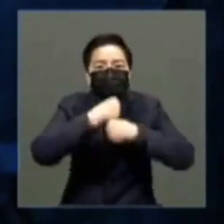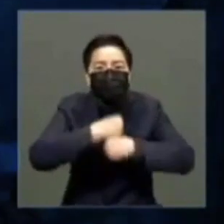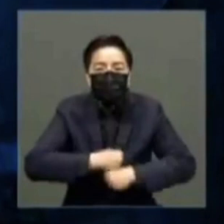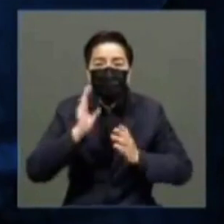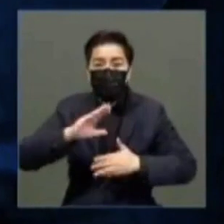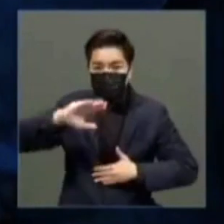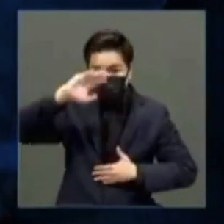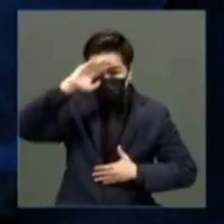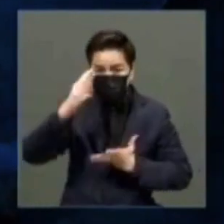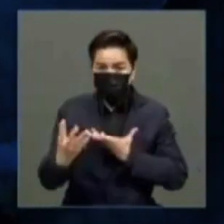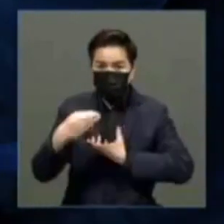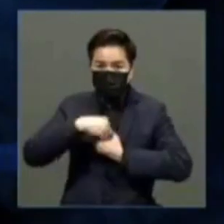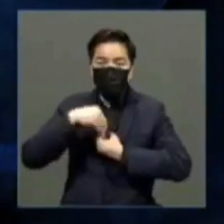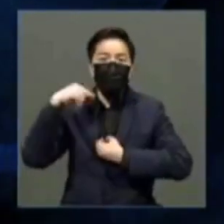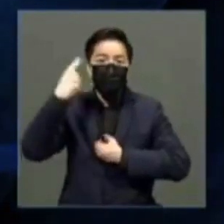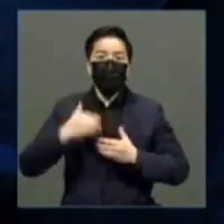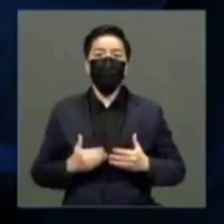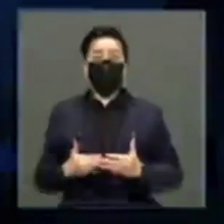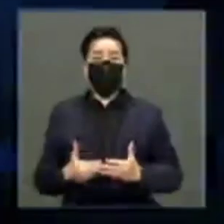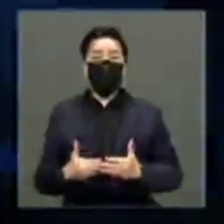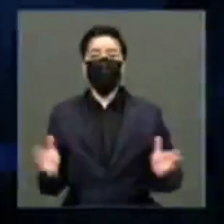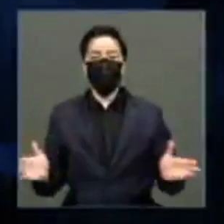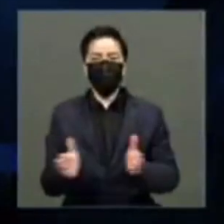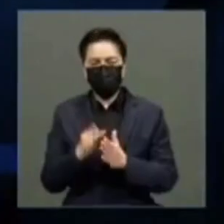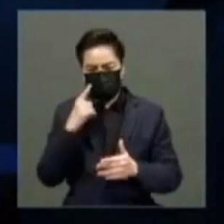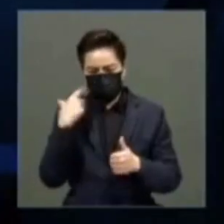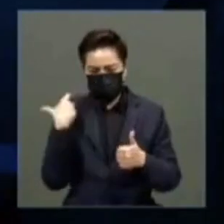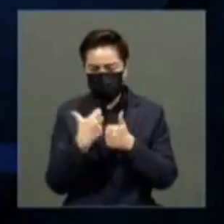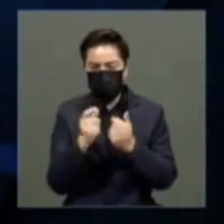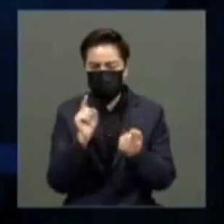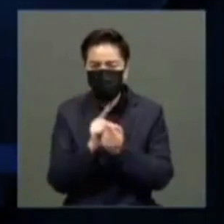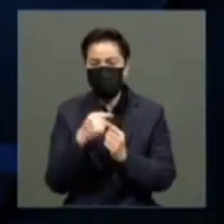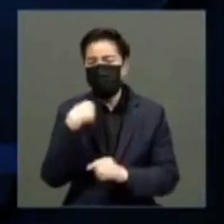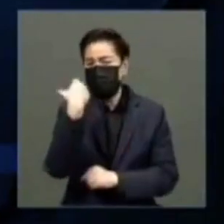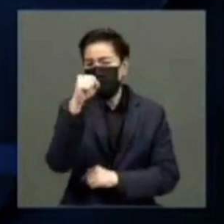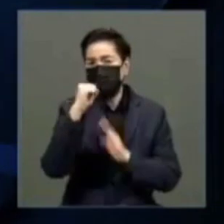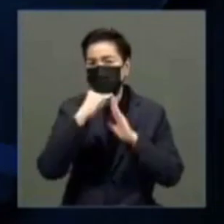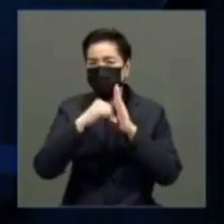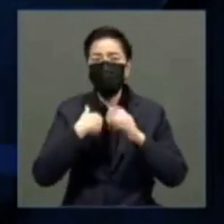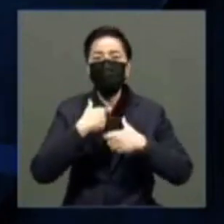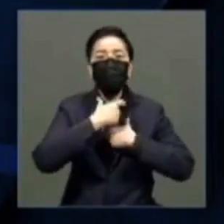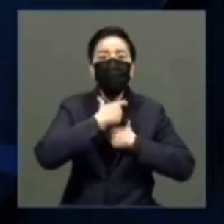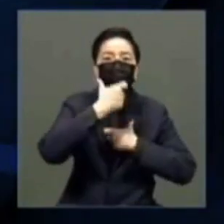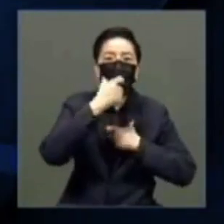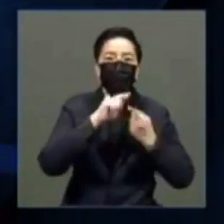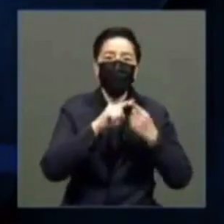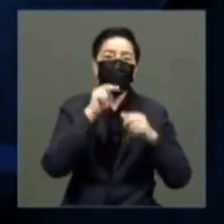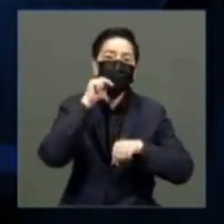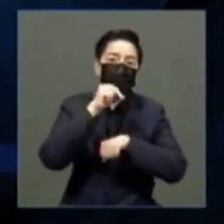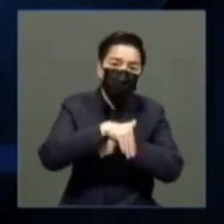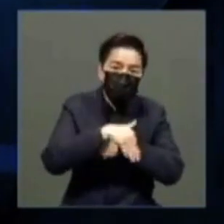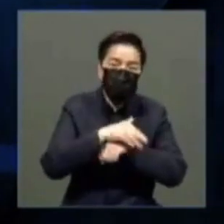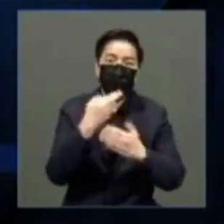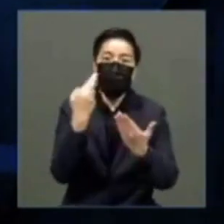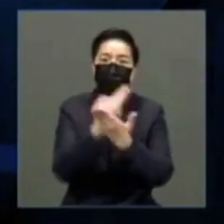แล้วก็มี8กลุ่มโรคเนี่ยนะคะก็มีอัตราการฉีดวัคซีนต่ำสุด10จังหวัดก็ได้แก่แม่ฮ่องสอนนะคะนครนายก